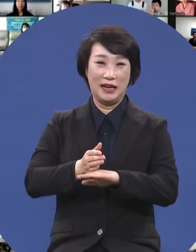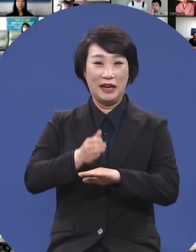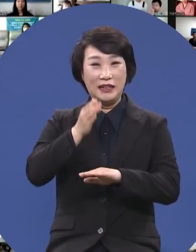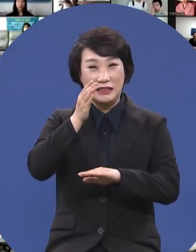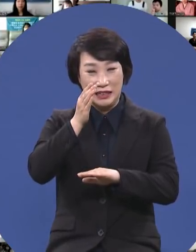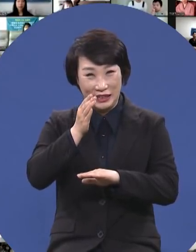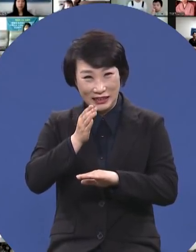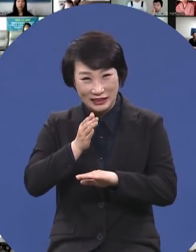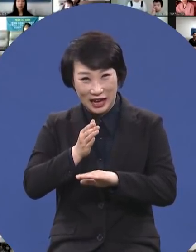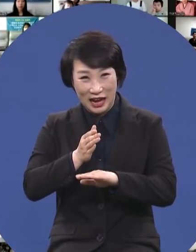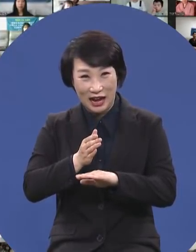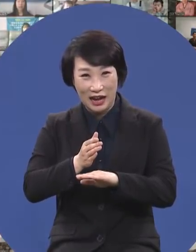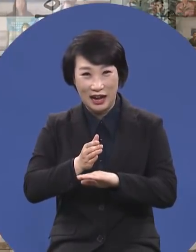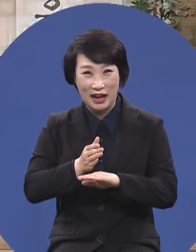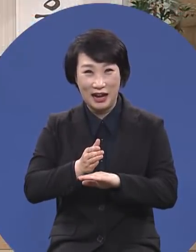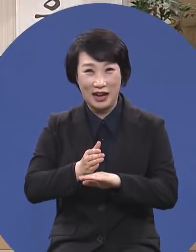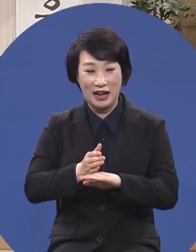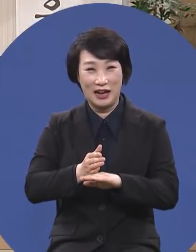감사합니다.